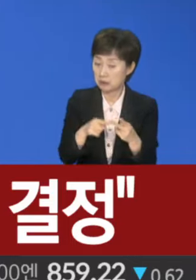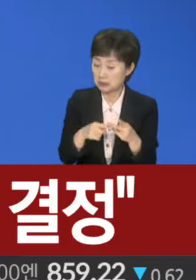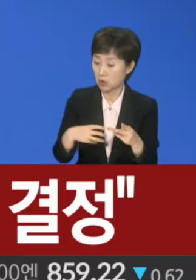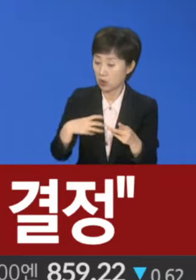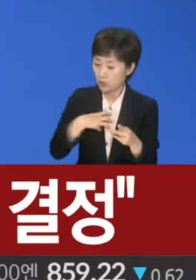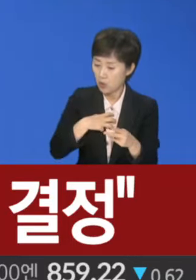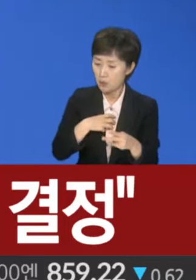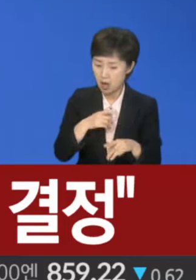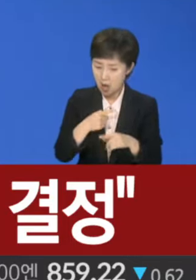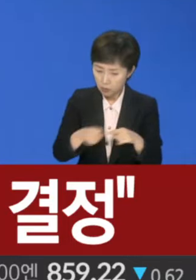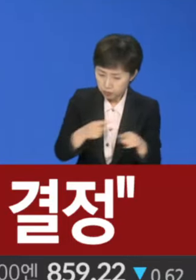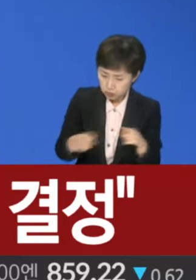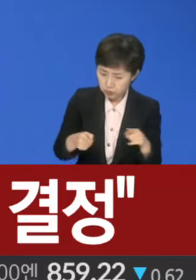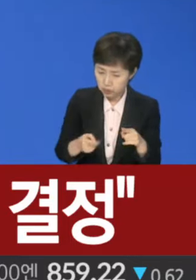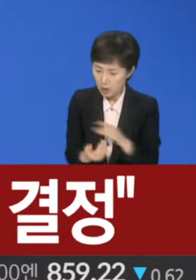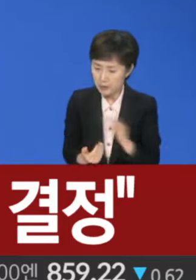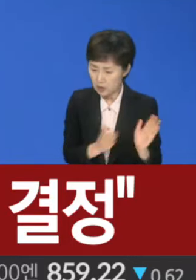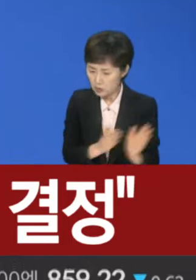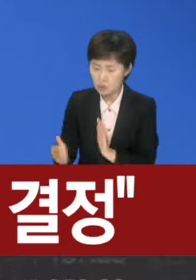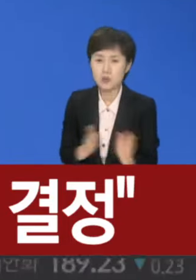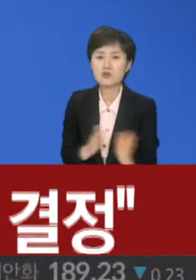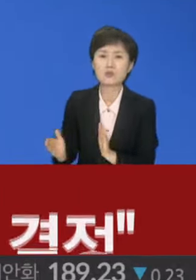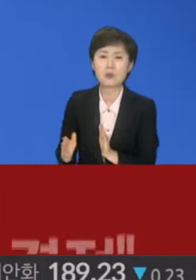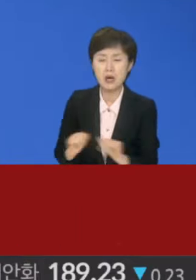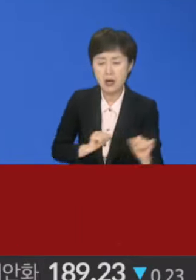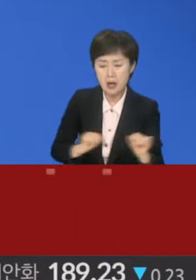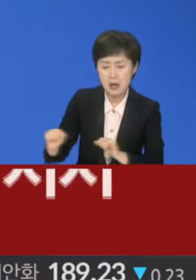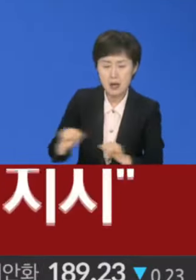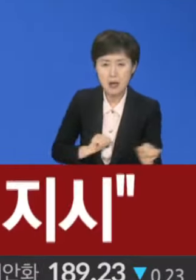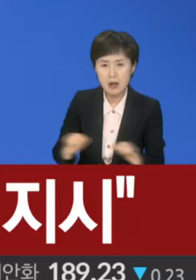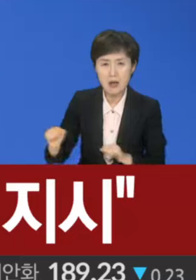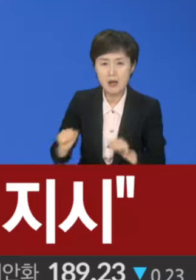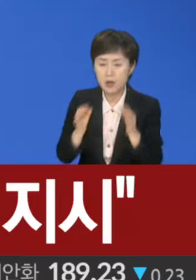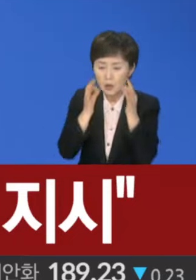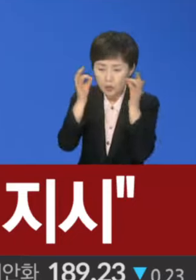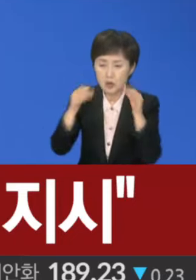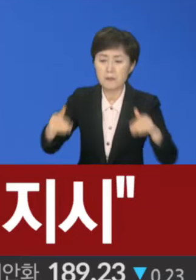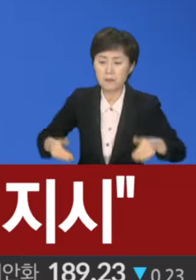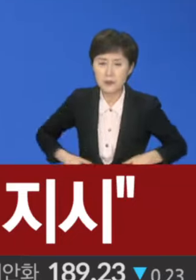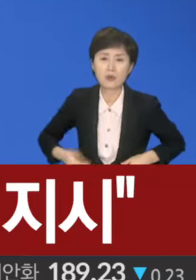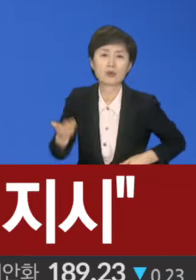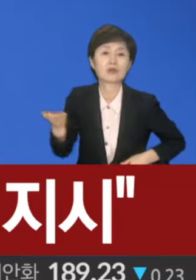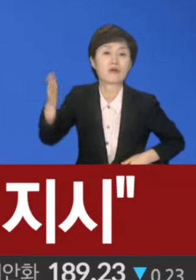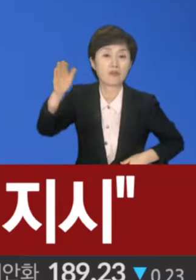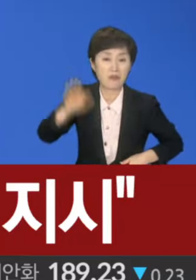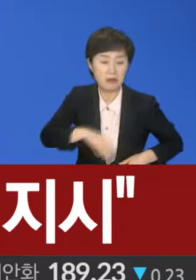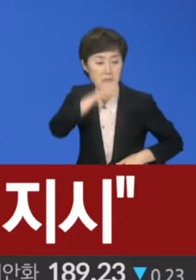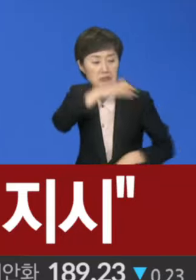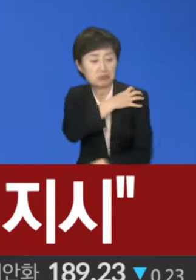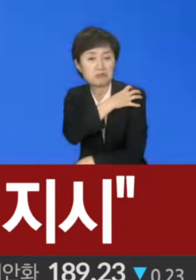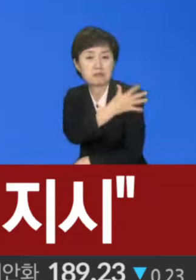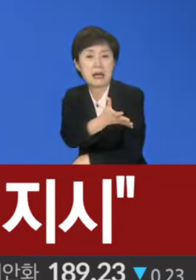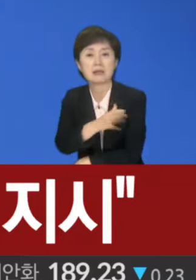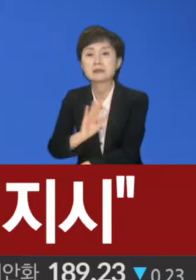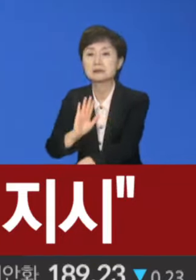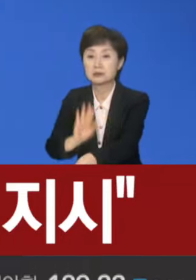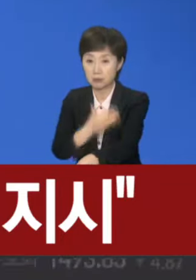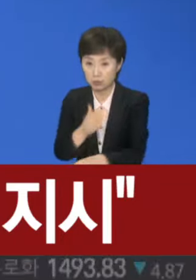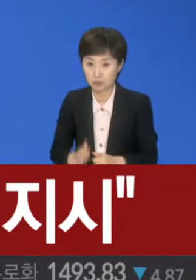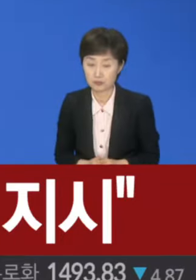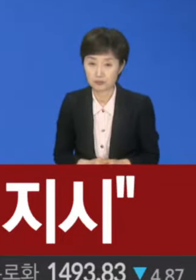평가 및 안전성 대책을 마련하는 등 예상되는 위험 방지 노력을 했어야 함에도 이를 소홀히 한 책임이 있습니다.